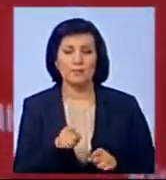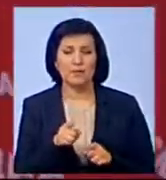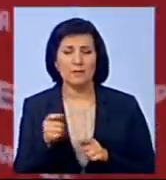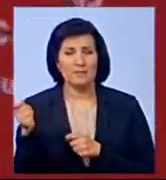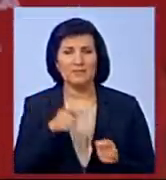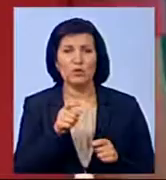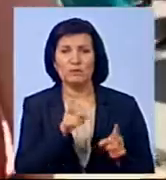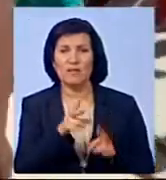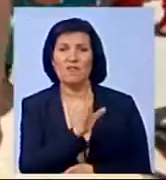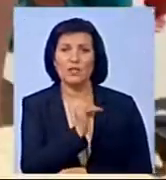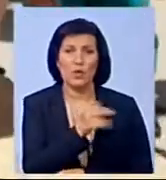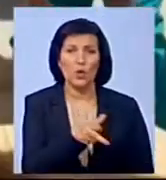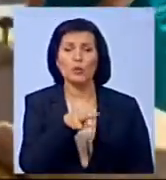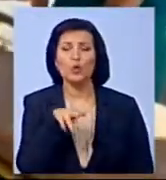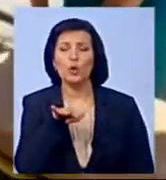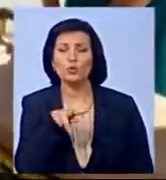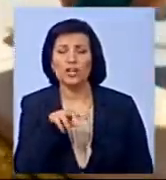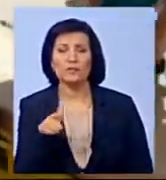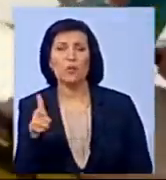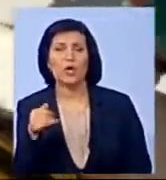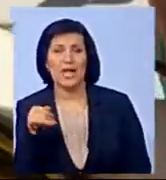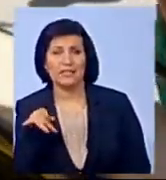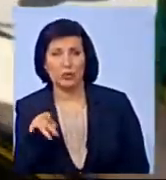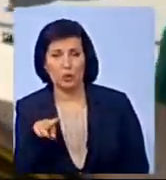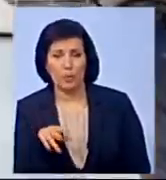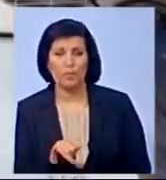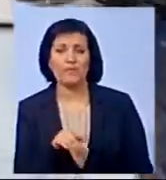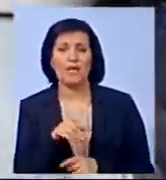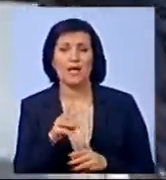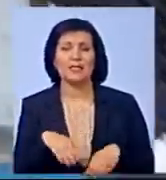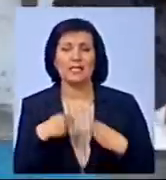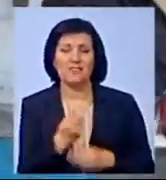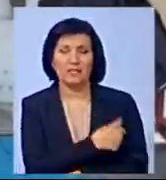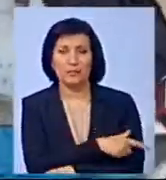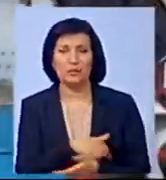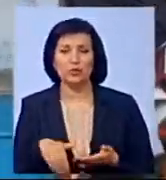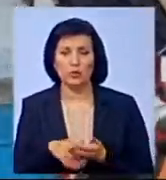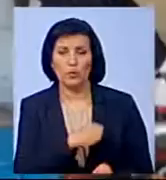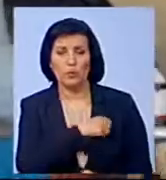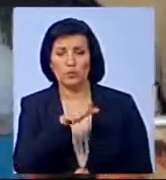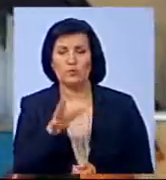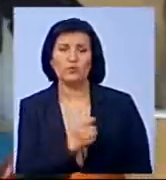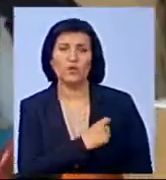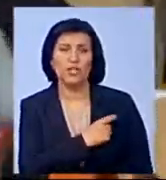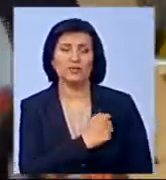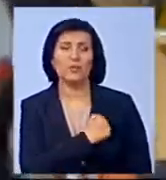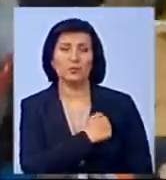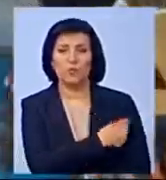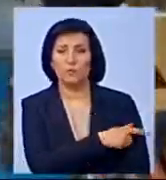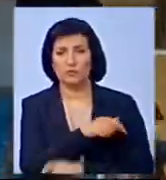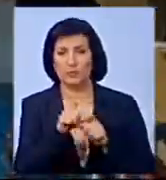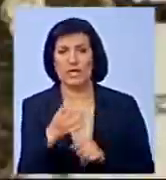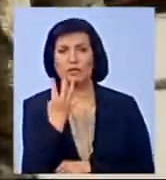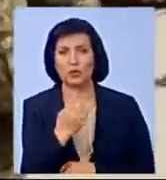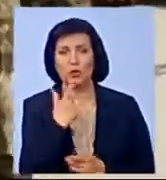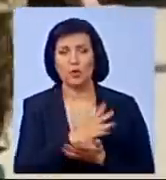Гранітному. Близько опівдні літак приземлився на військовому аеродромі «Шкільний». Надавати медичну допомогу бійцям будуть в Одеському військовому шпиталі.